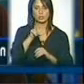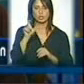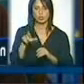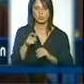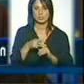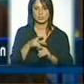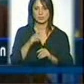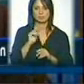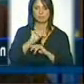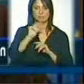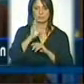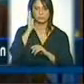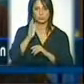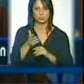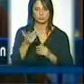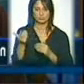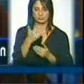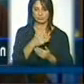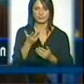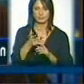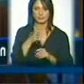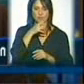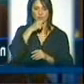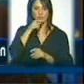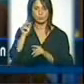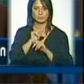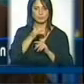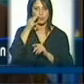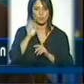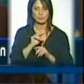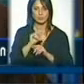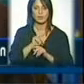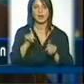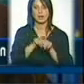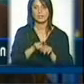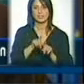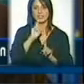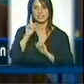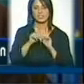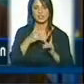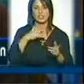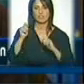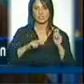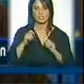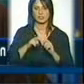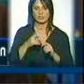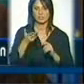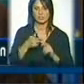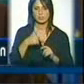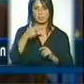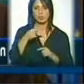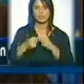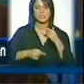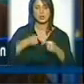მუსიკოსებისთვის მასტერკლასები და ვორკშოპები ჩატარდება და ასევე წლემადელი ფესტივალი, მე-20